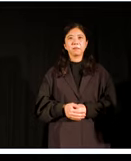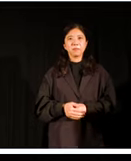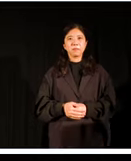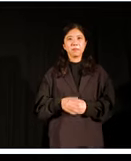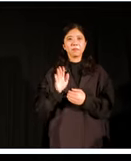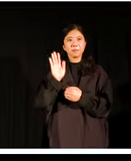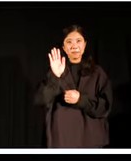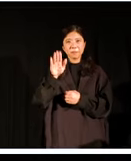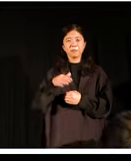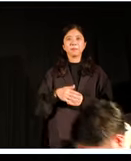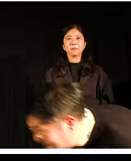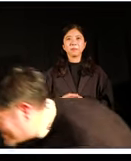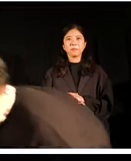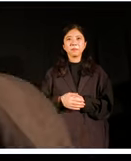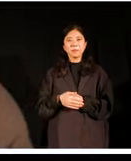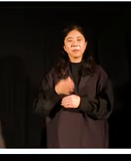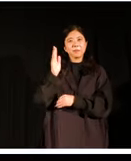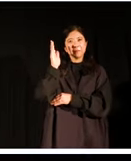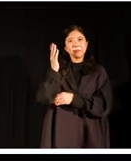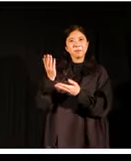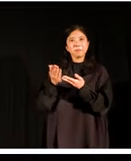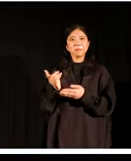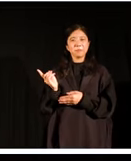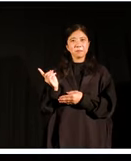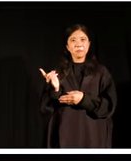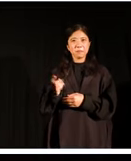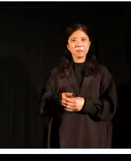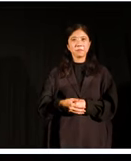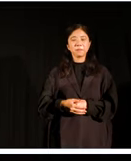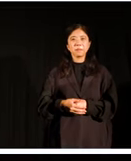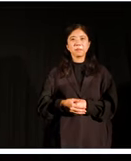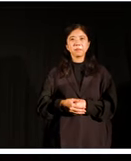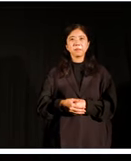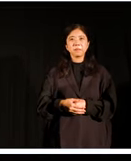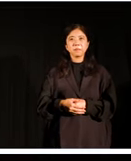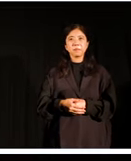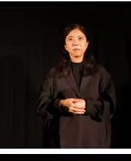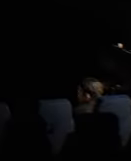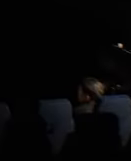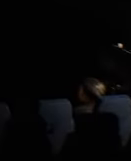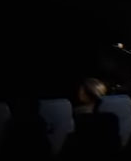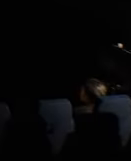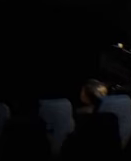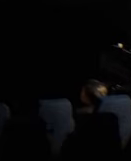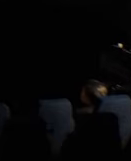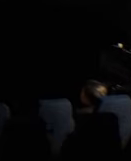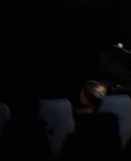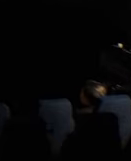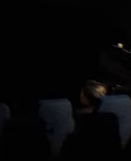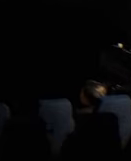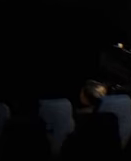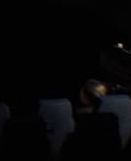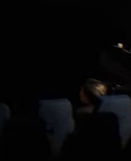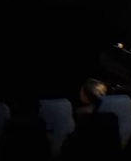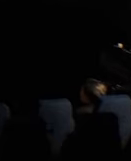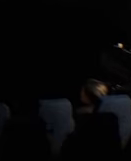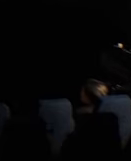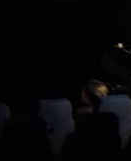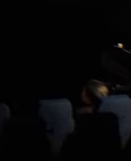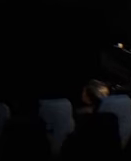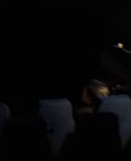から登壇者の皆様にご講和をいただきますそしてえちょうどあの皆様迎えまして右手側の方には